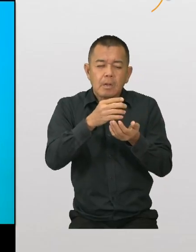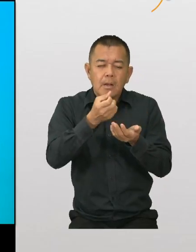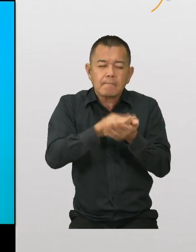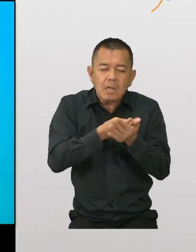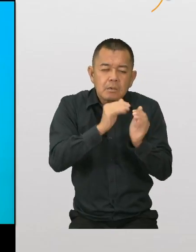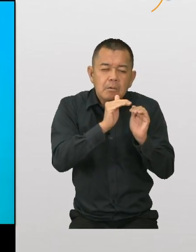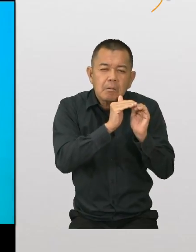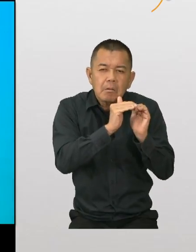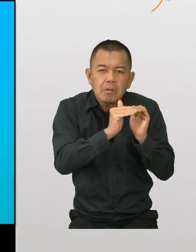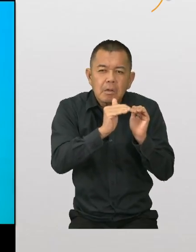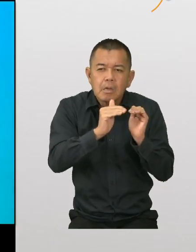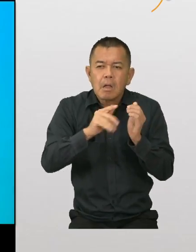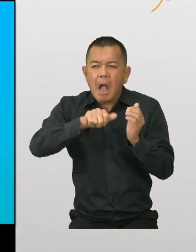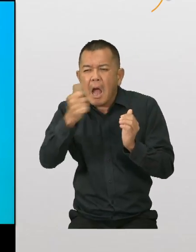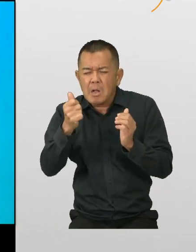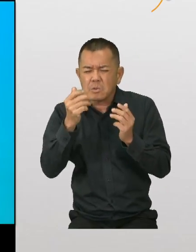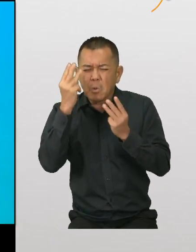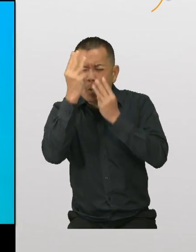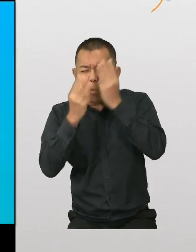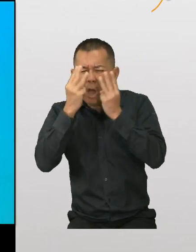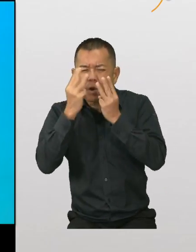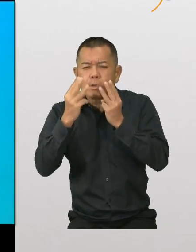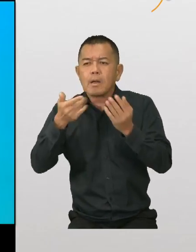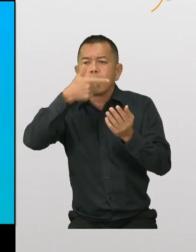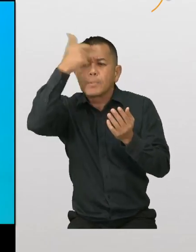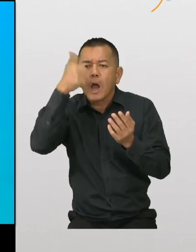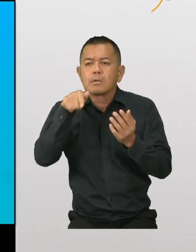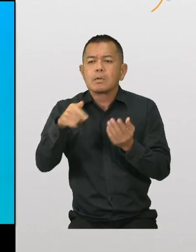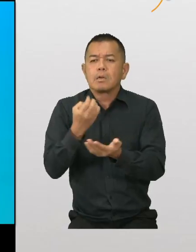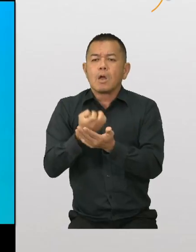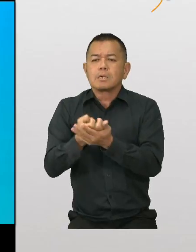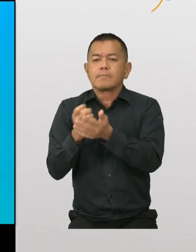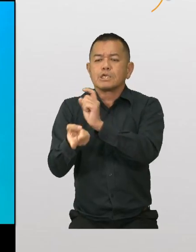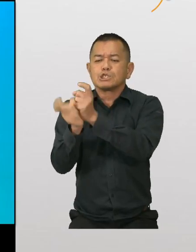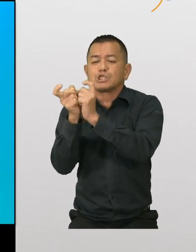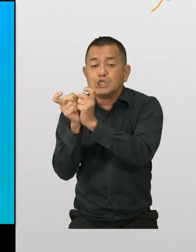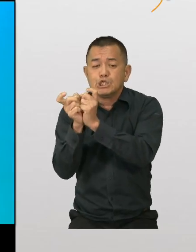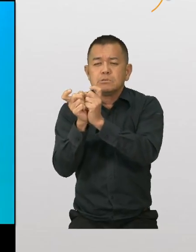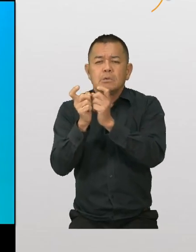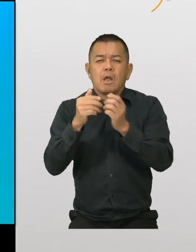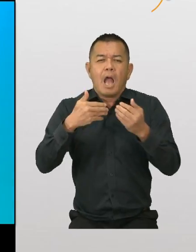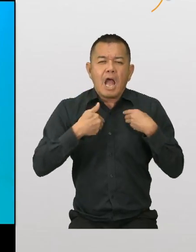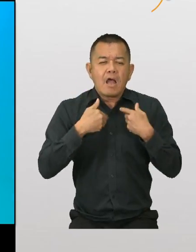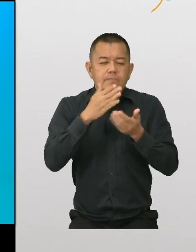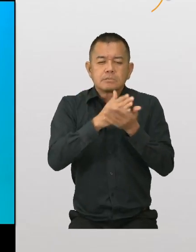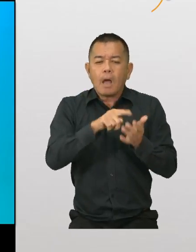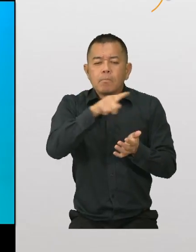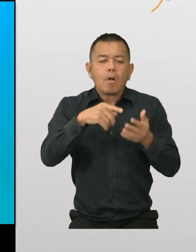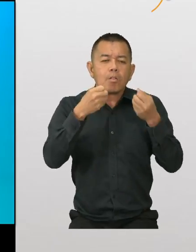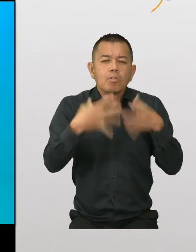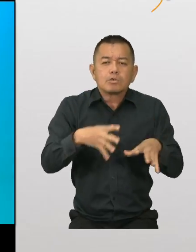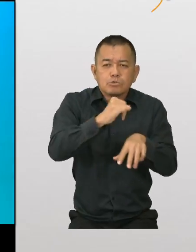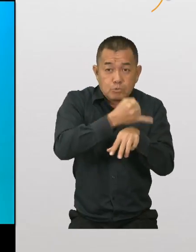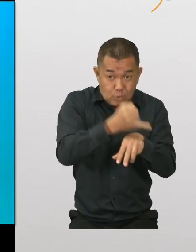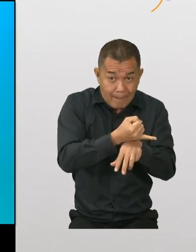their jobs because of economic restructuring. 有的 Some have lost their jobs, 幸好是少数。 but they